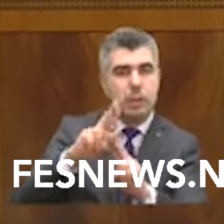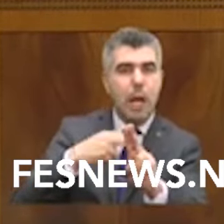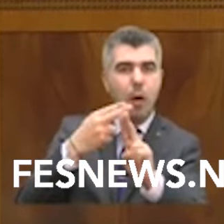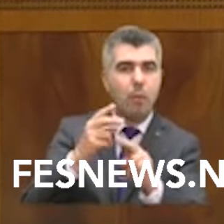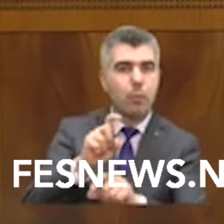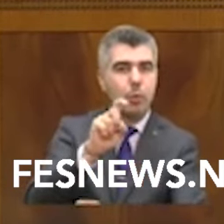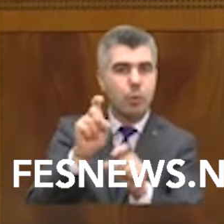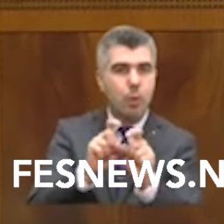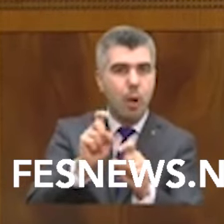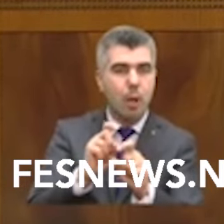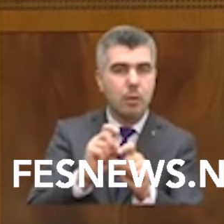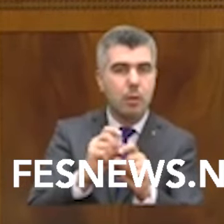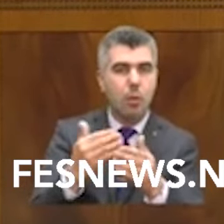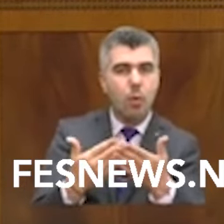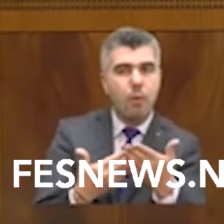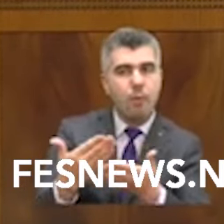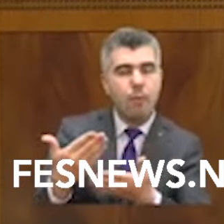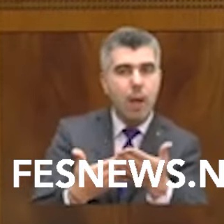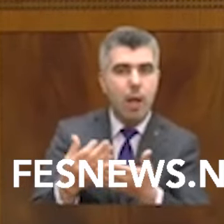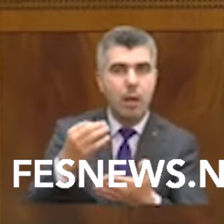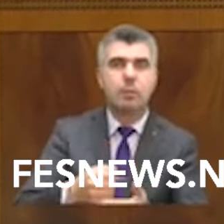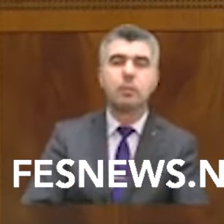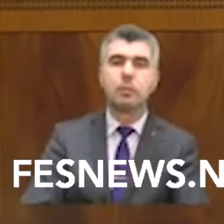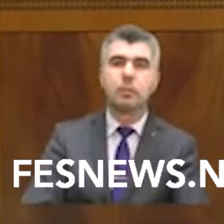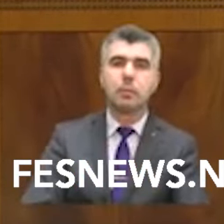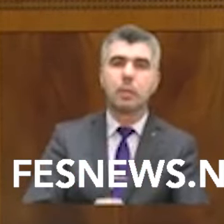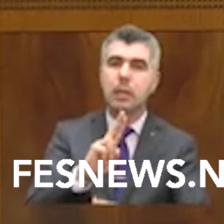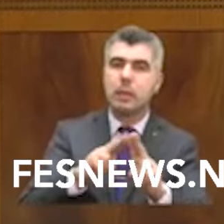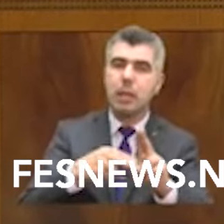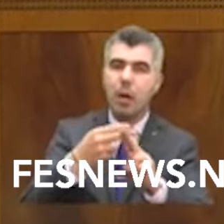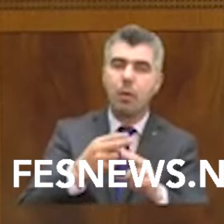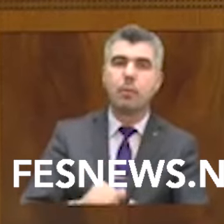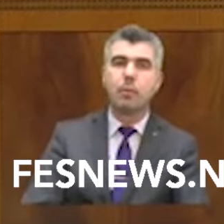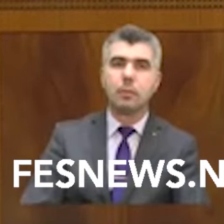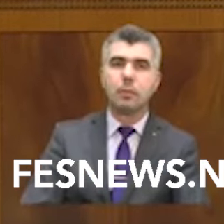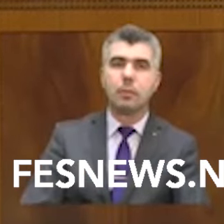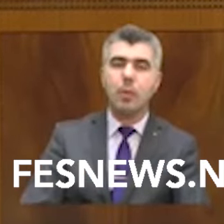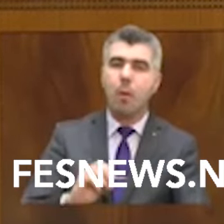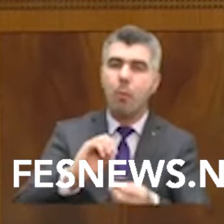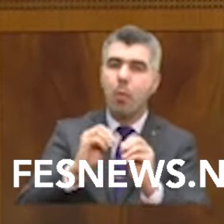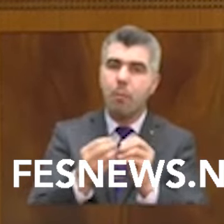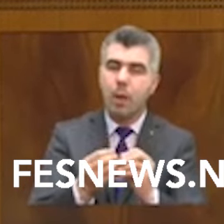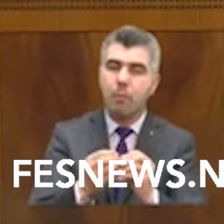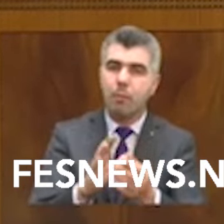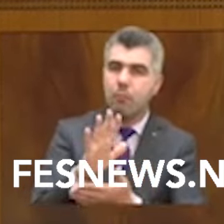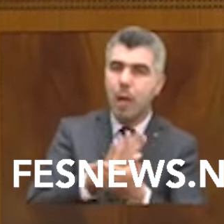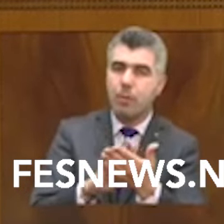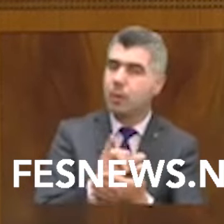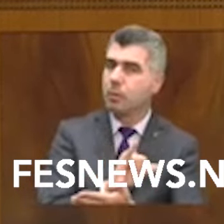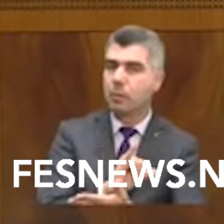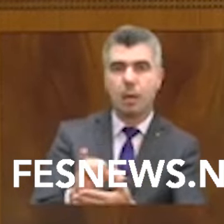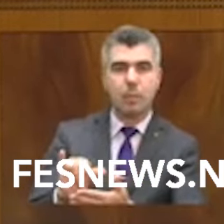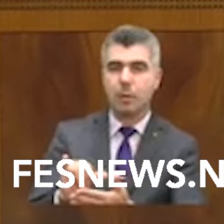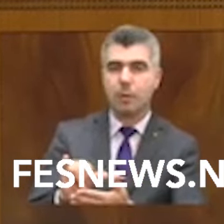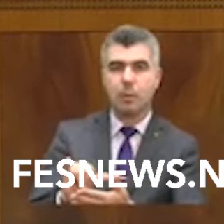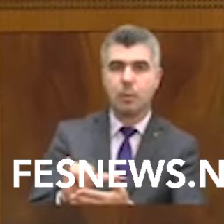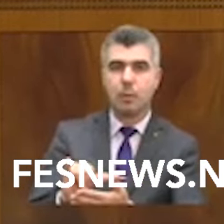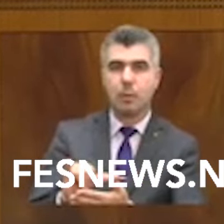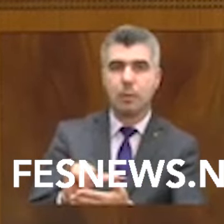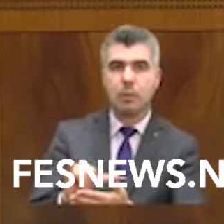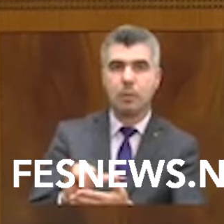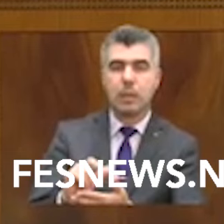ديالكم ونتفاهموا مع يعني مع الاجوبه ديالكم، وما عندنا حتى اشكال، بالعكس يعني حنا انا